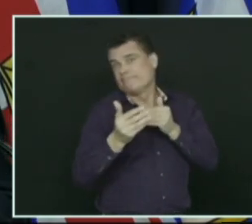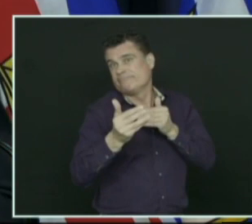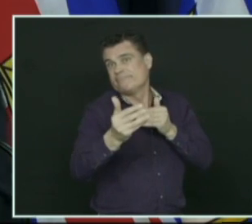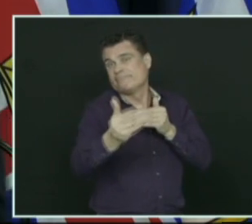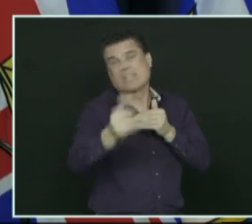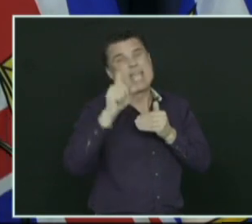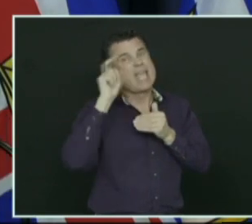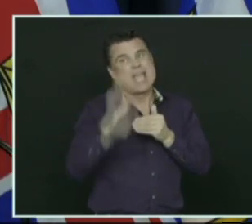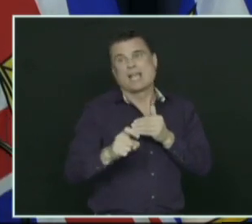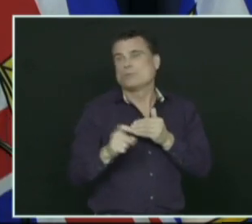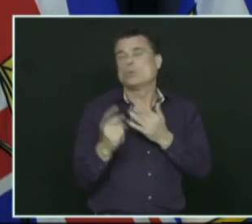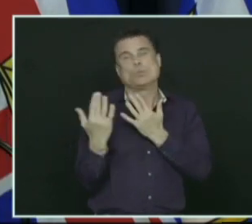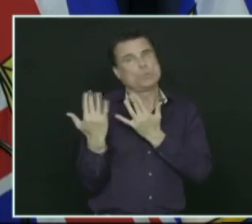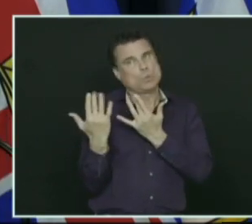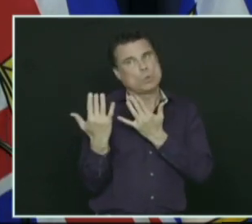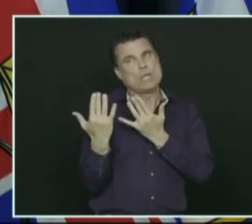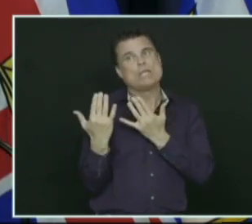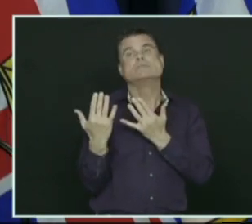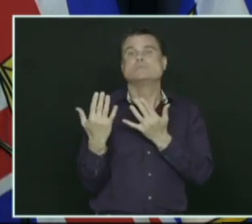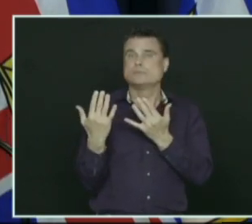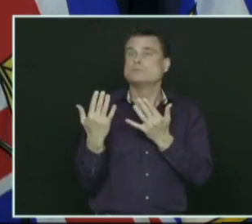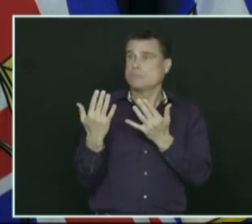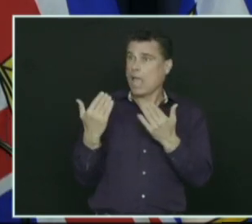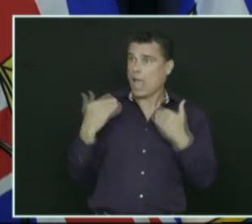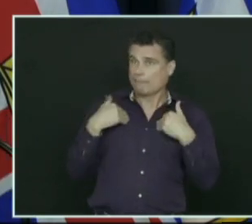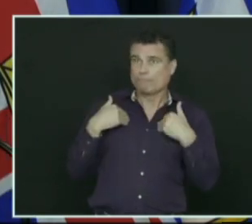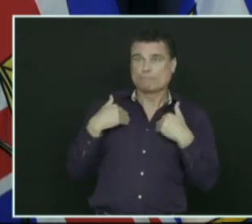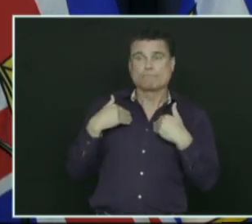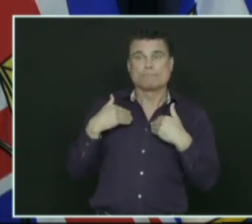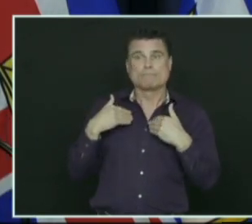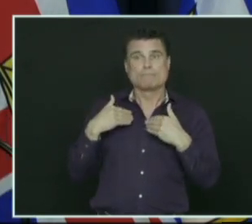nous. Il y a